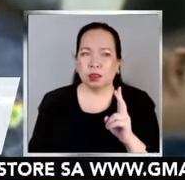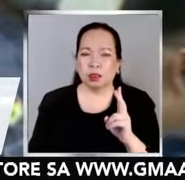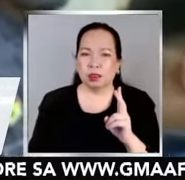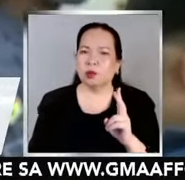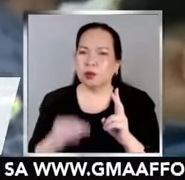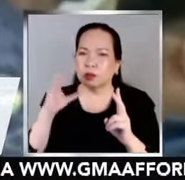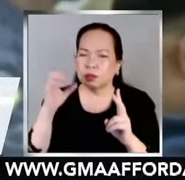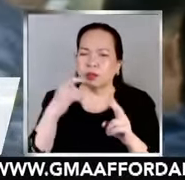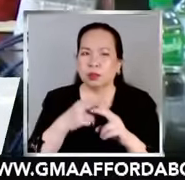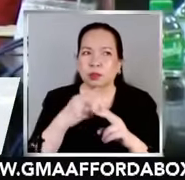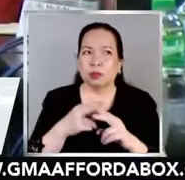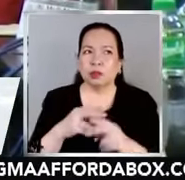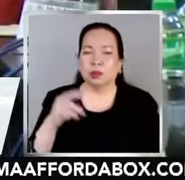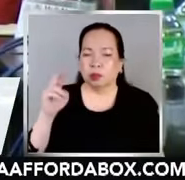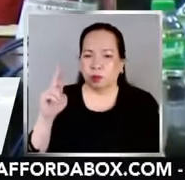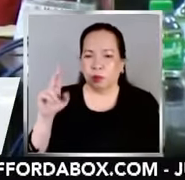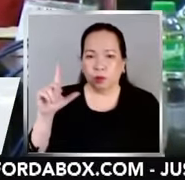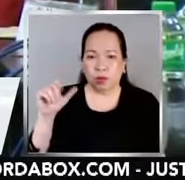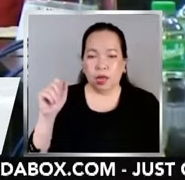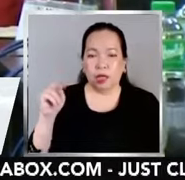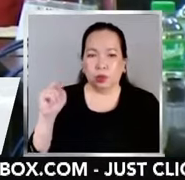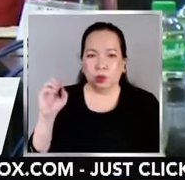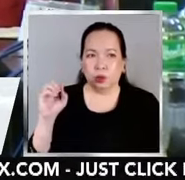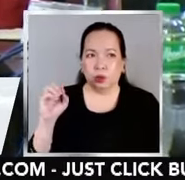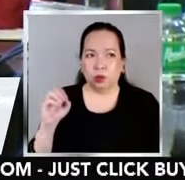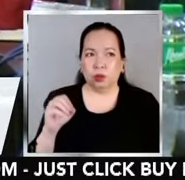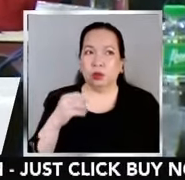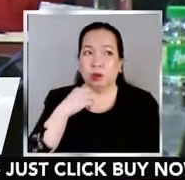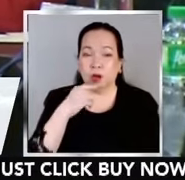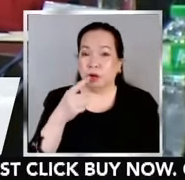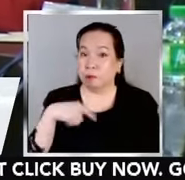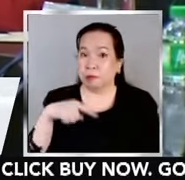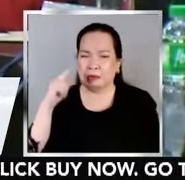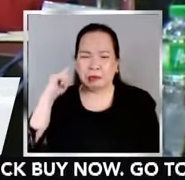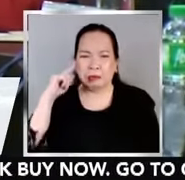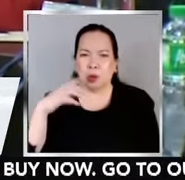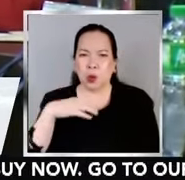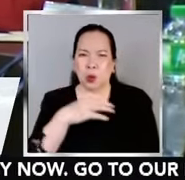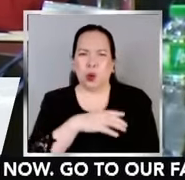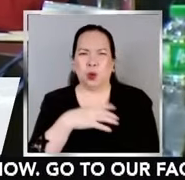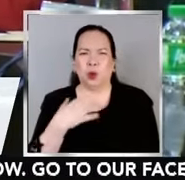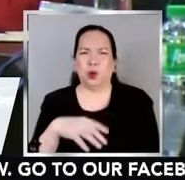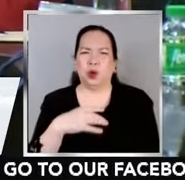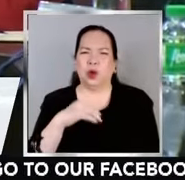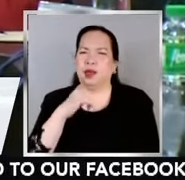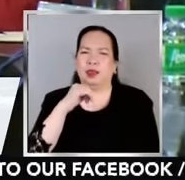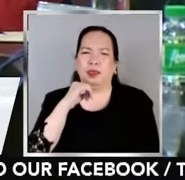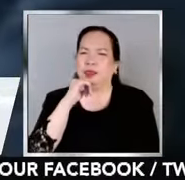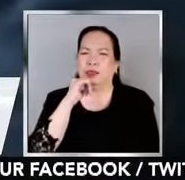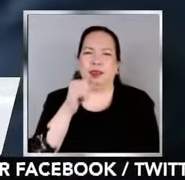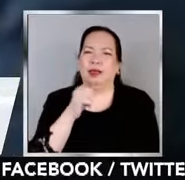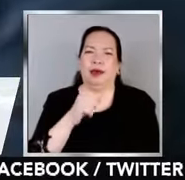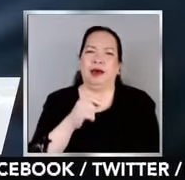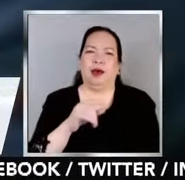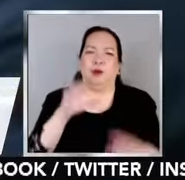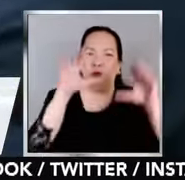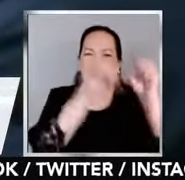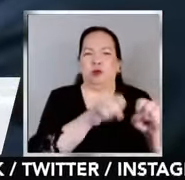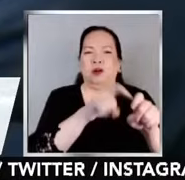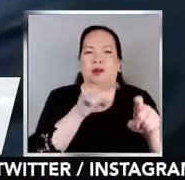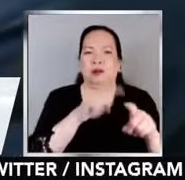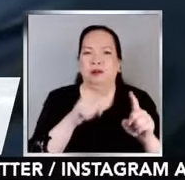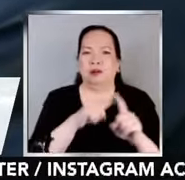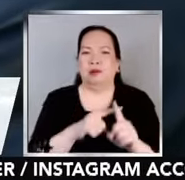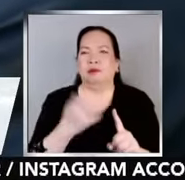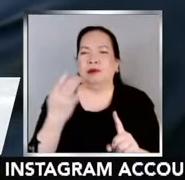Corporal Ulanyo po, Your Honor. Oh, yun. Paniwala ng ilang kongresista, hindi bypass kundi abduction ang nangyari. Marami raw nilabag sa